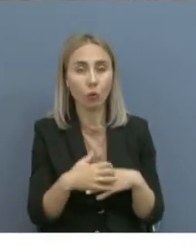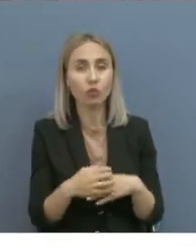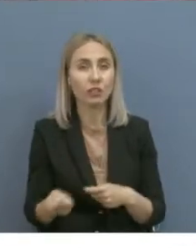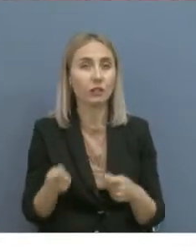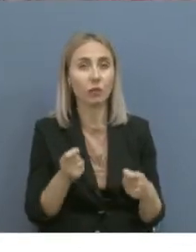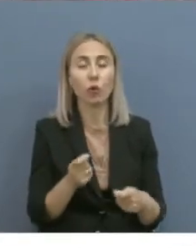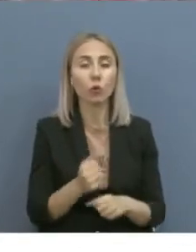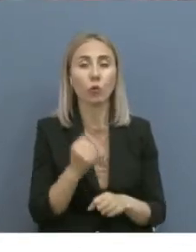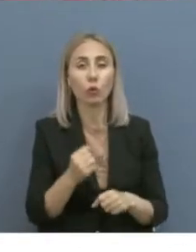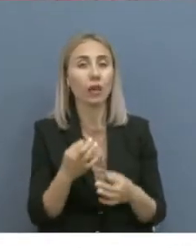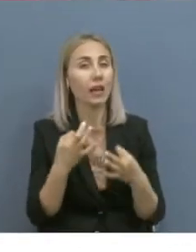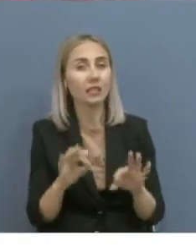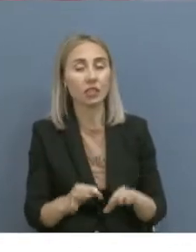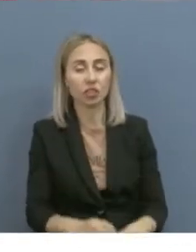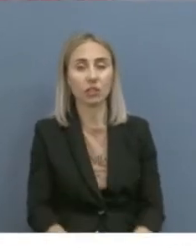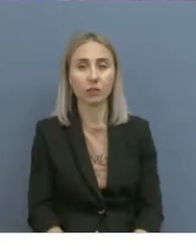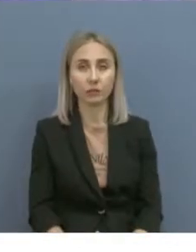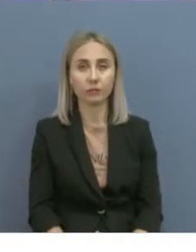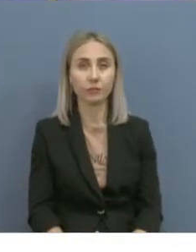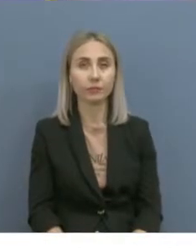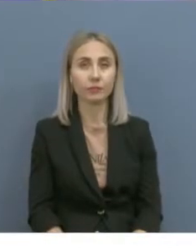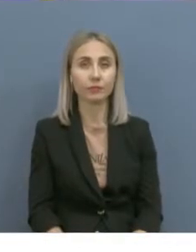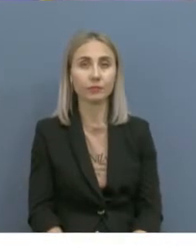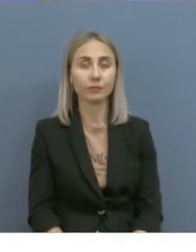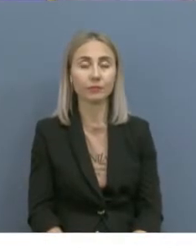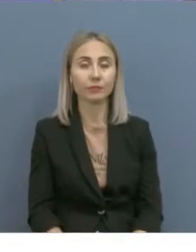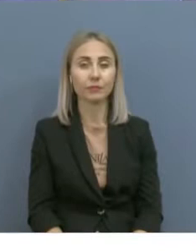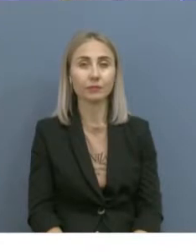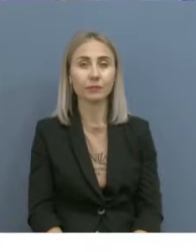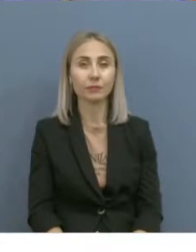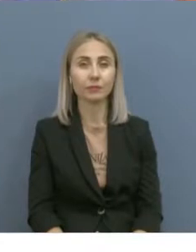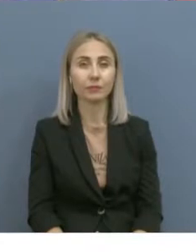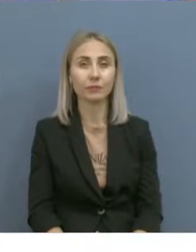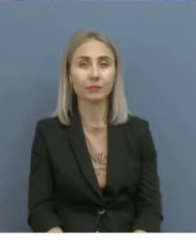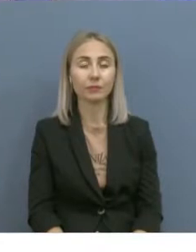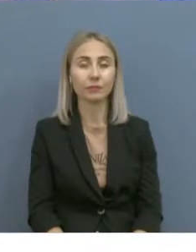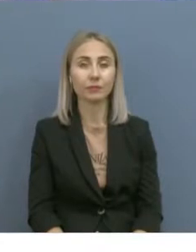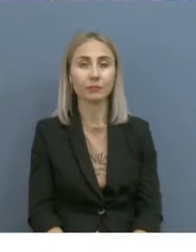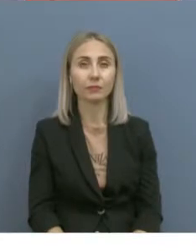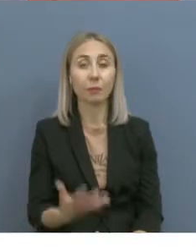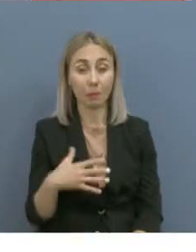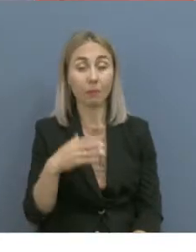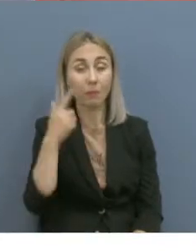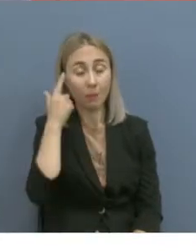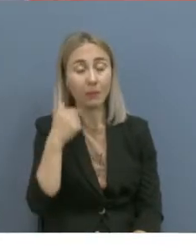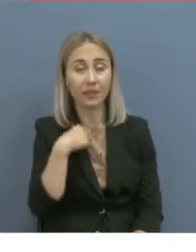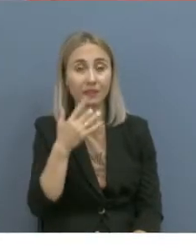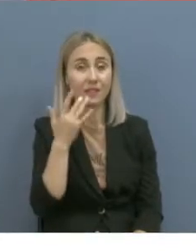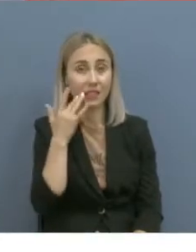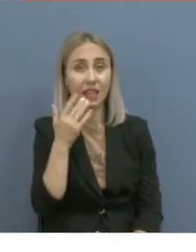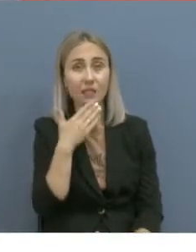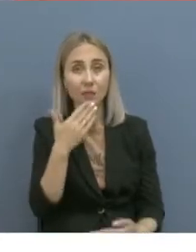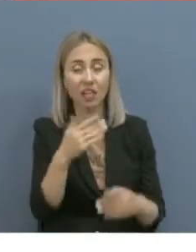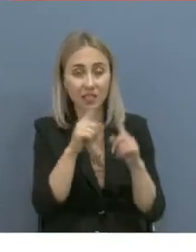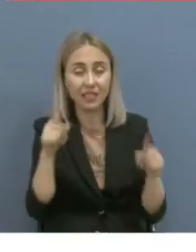соған тиісті сертификаттарын тағы береді. Біз үнемі сертификаттарын сұраймыз, олар бізге оны көрсетеді. Я мен